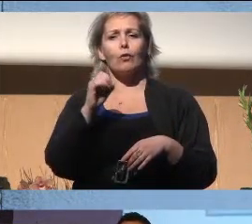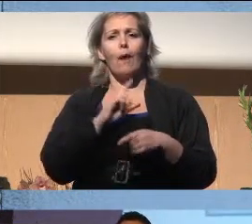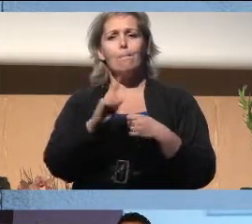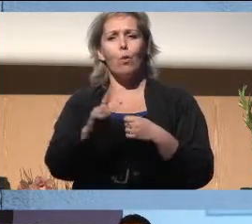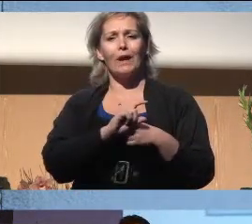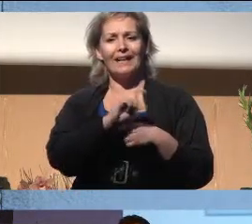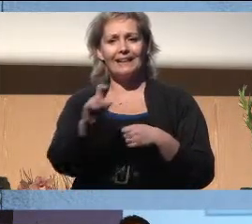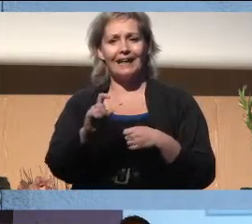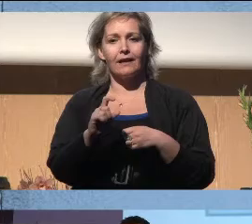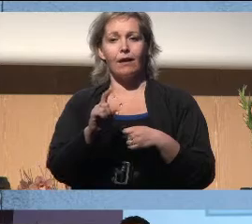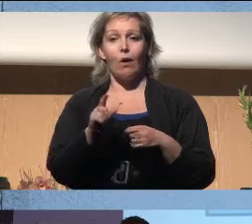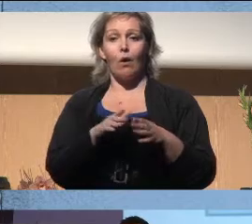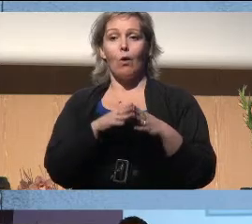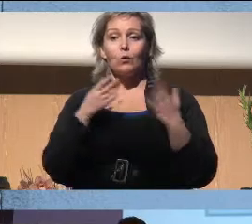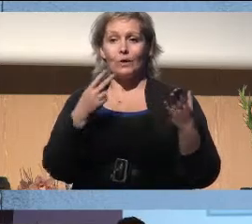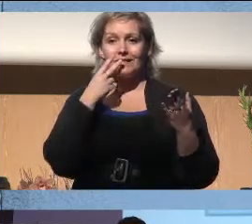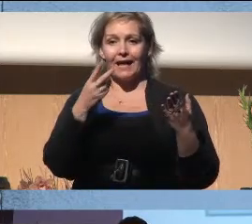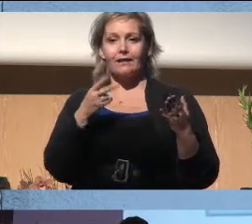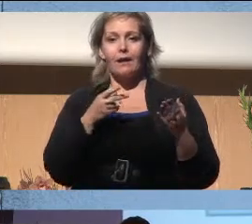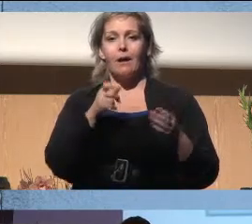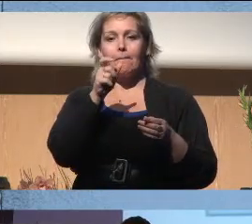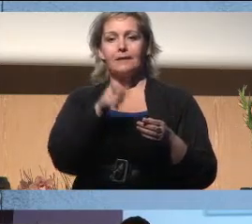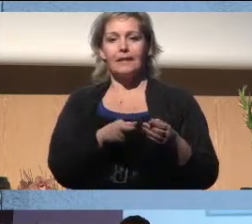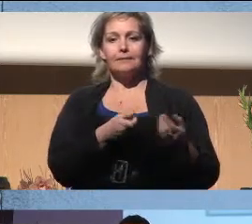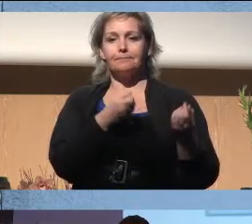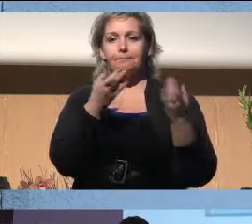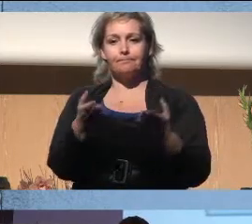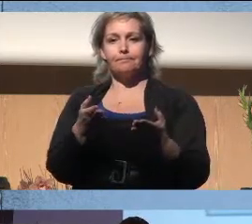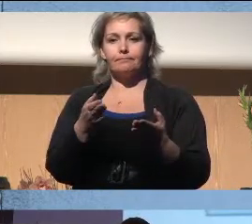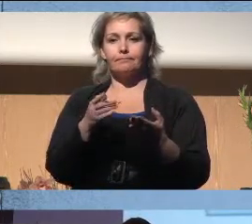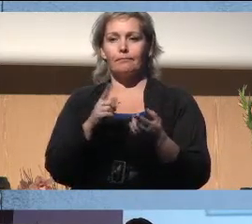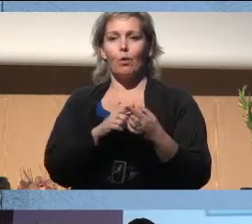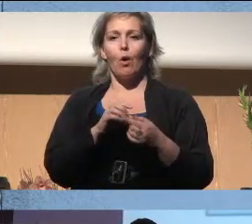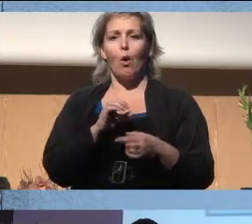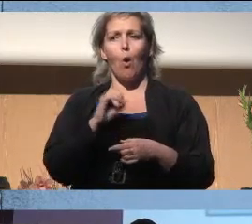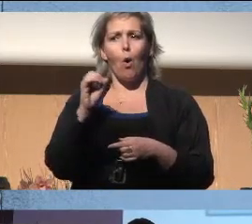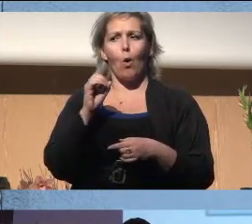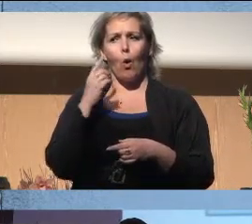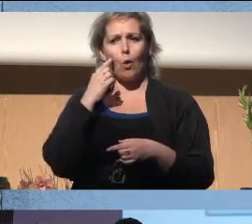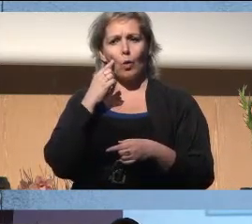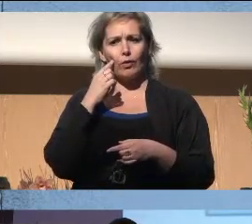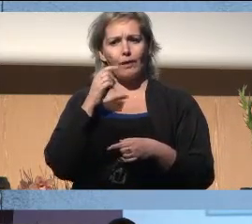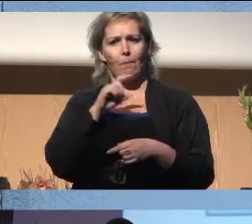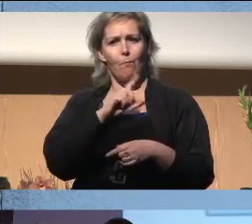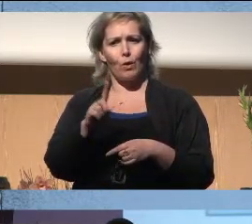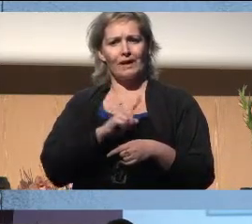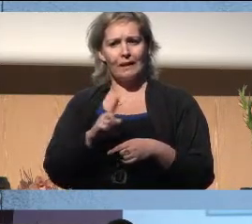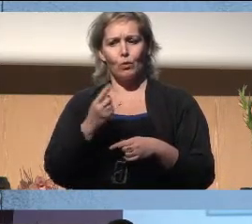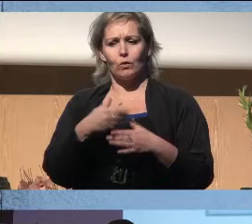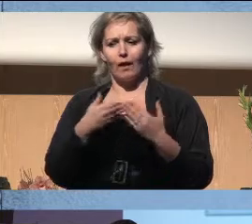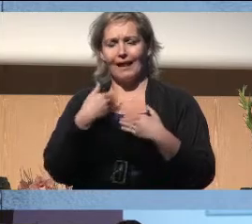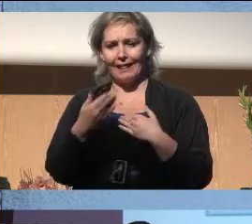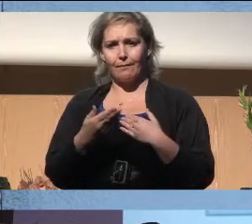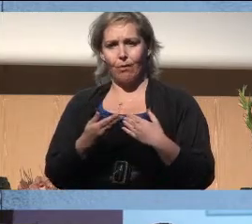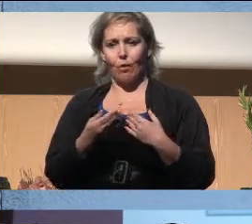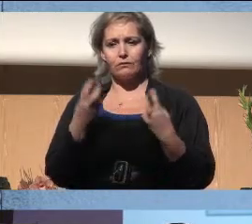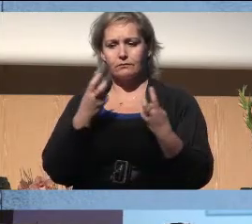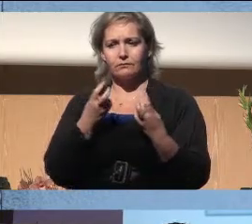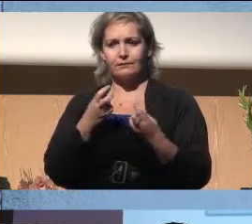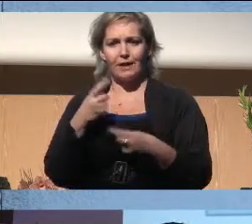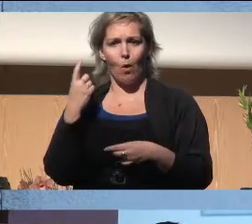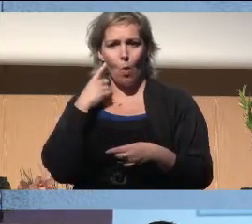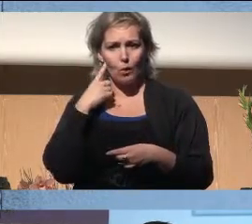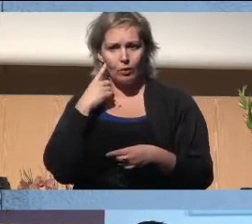någon anledning, historiskt sett, så lämnar patienten dosan på ögonpolikliniken. Och så tar det då ett antal dagar innan den letar sig fram till